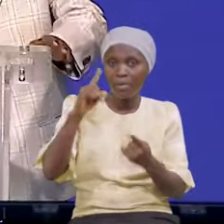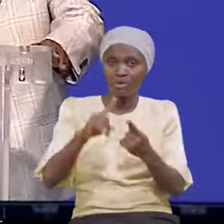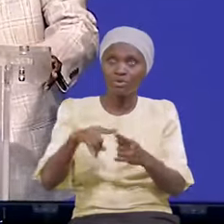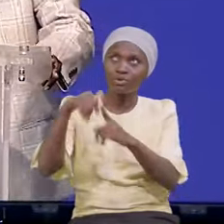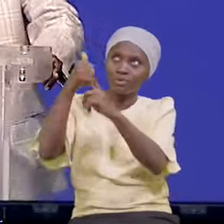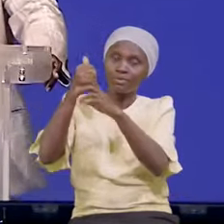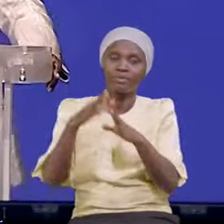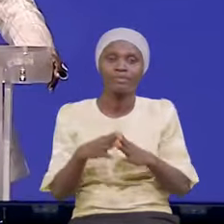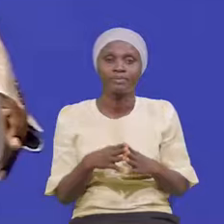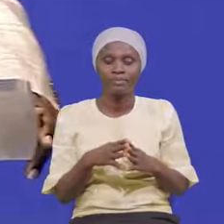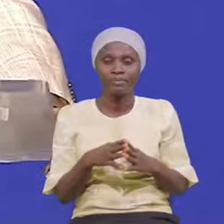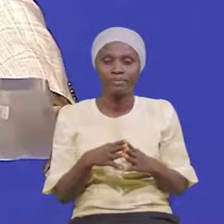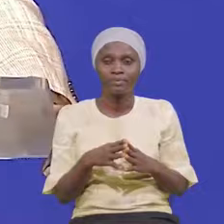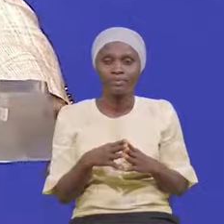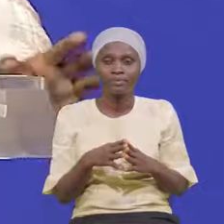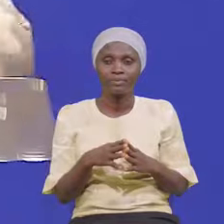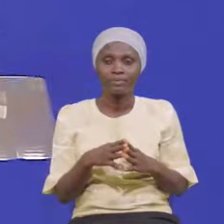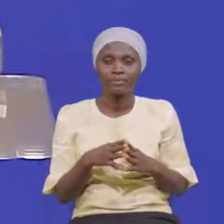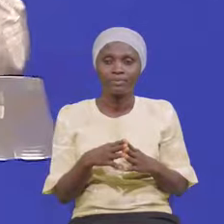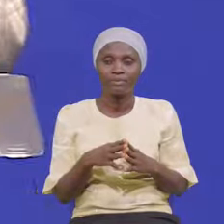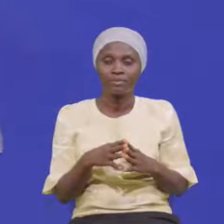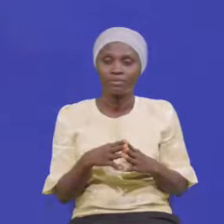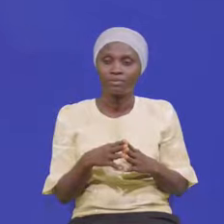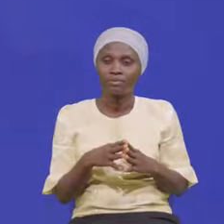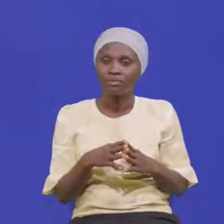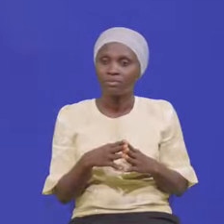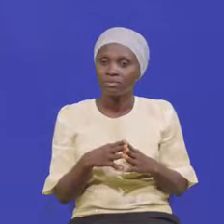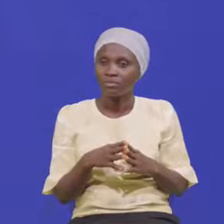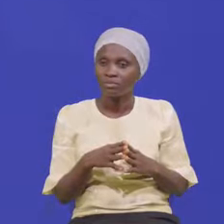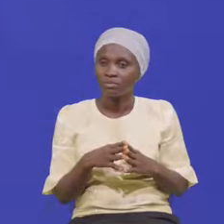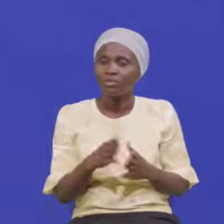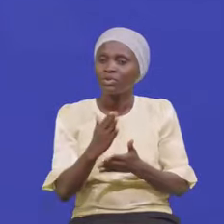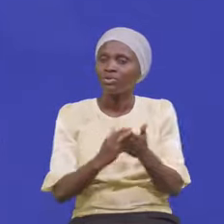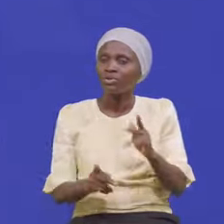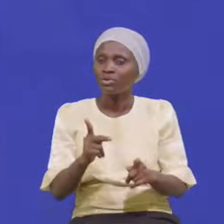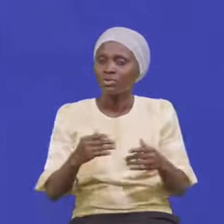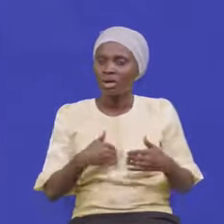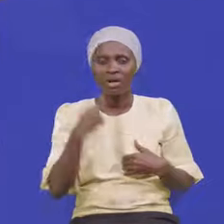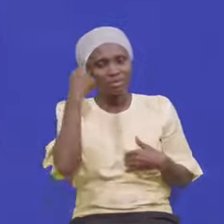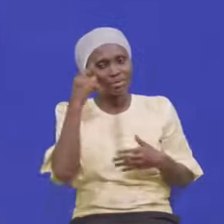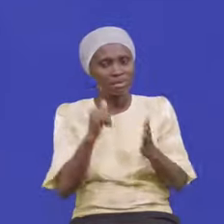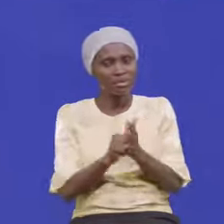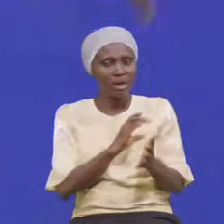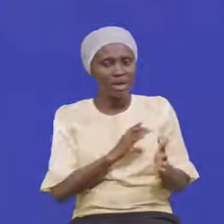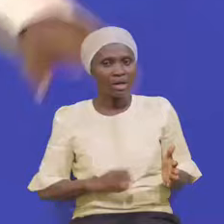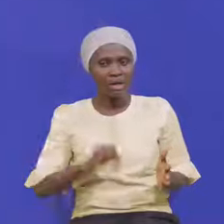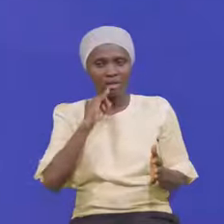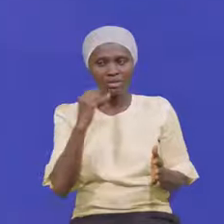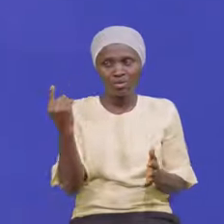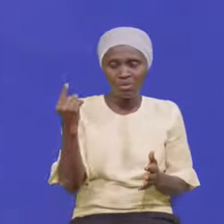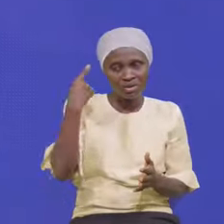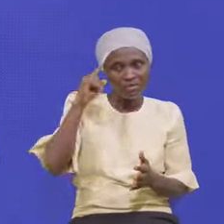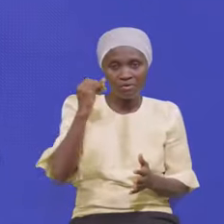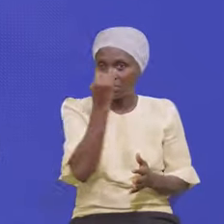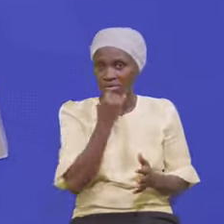him. ఇవన్నీ సర్వ మానవాళి ఆయన యొద్దకు ఆకర్షించబడడం కోసమే. Some people have thought that Christ is only for